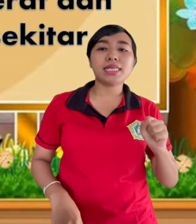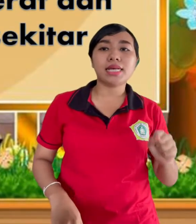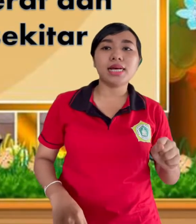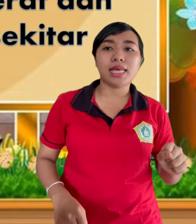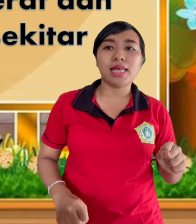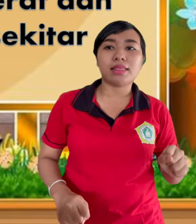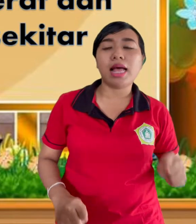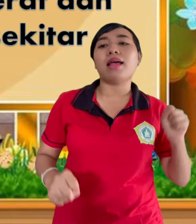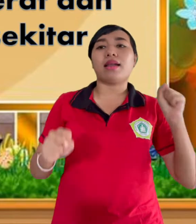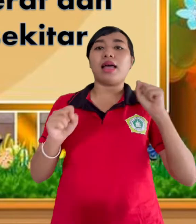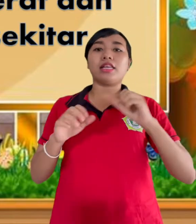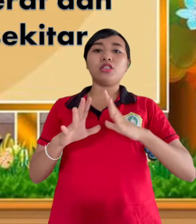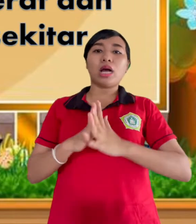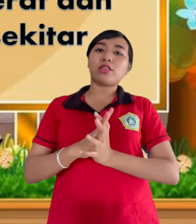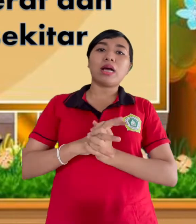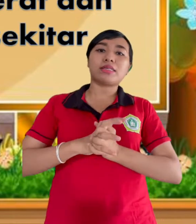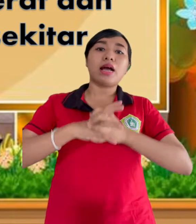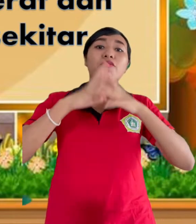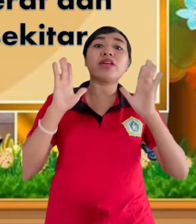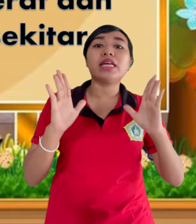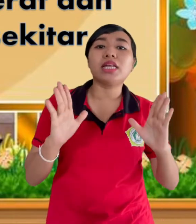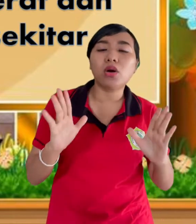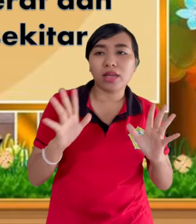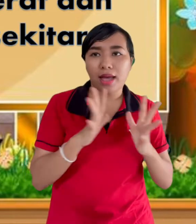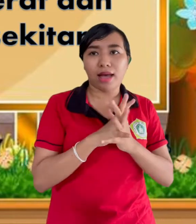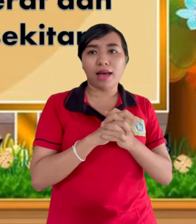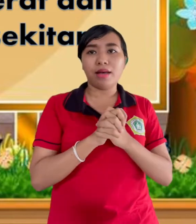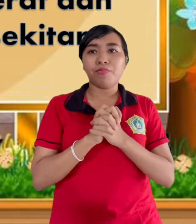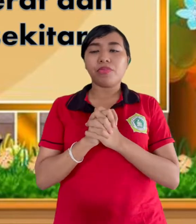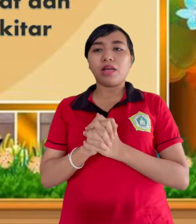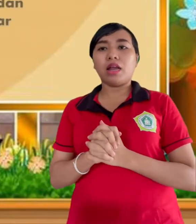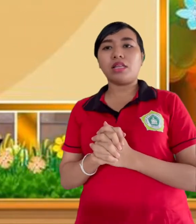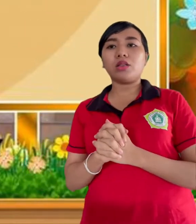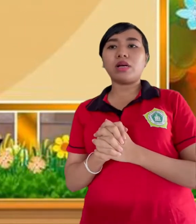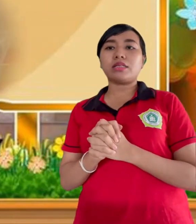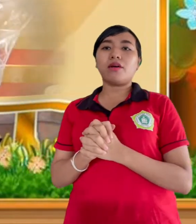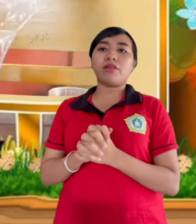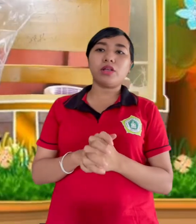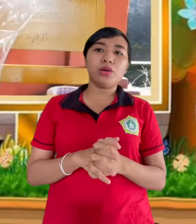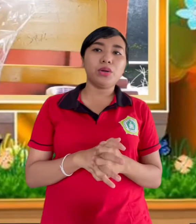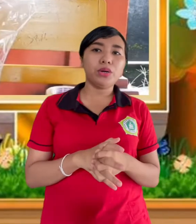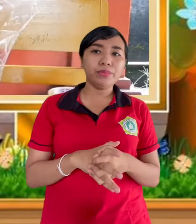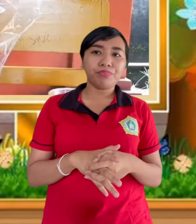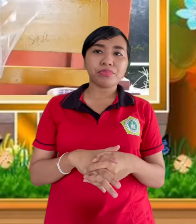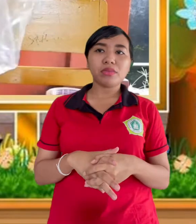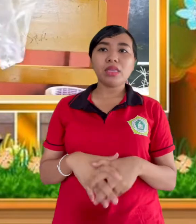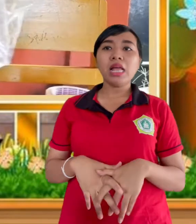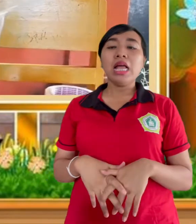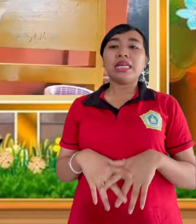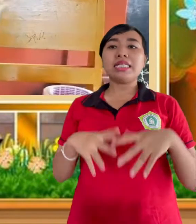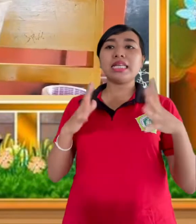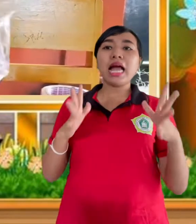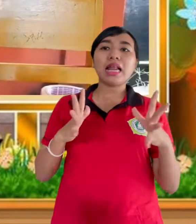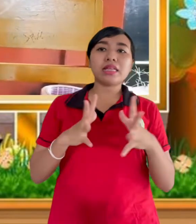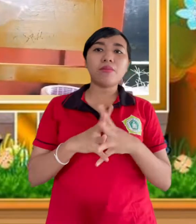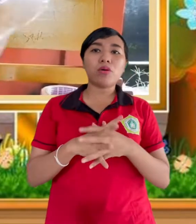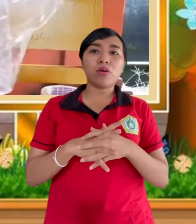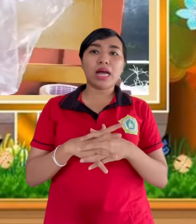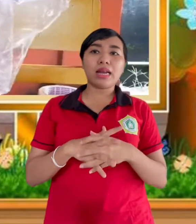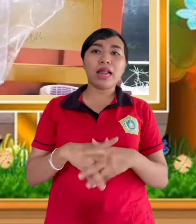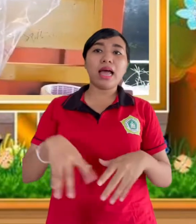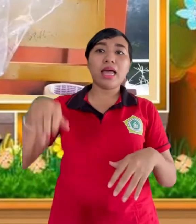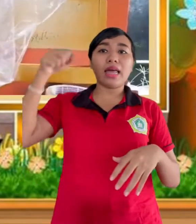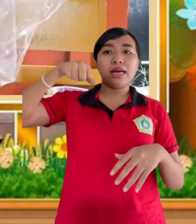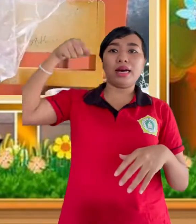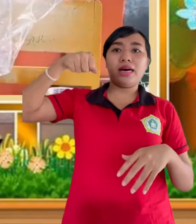benda sekitar. Nah, ini juga tugasnya video ya. Nah, ini tugasnya video. Di sini alat yang Bu Guru